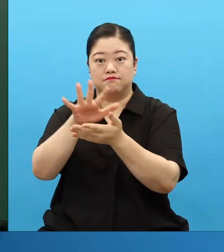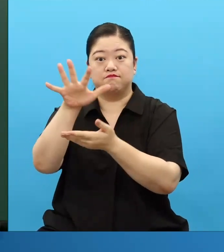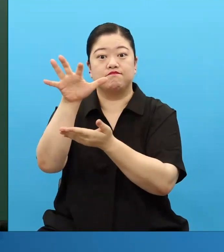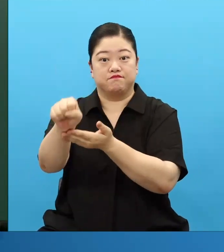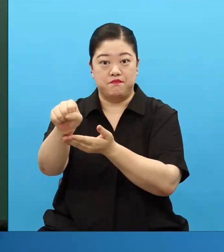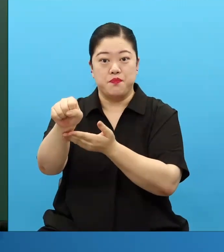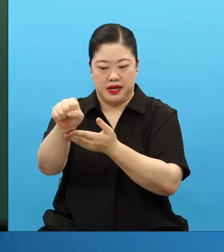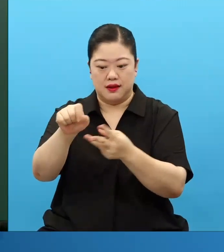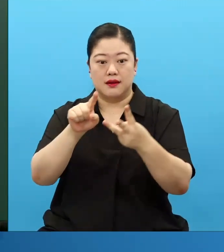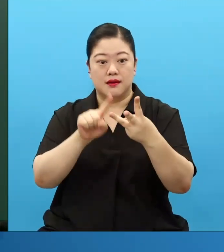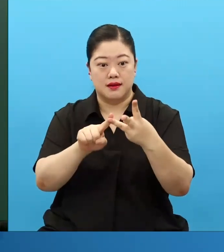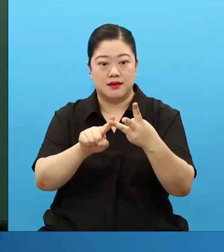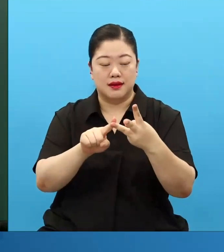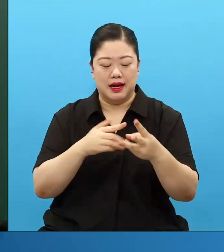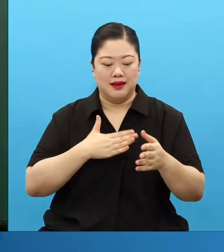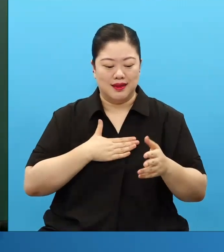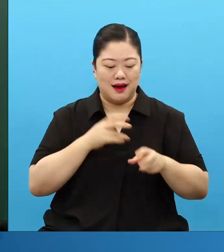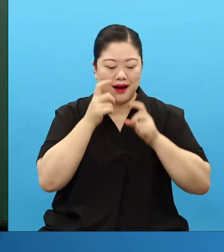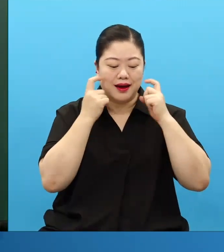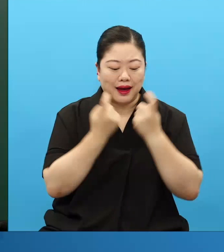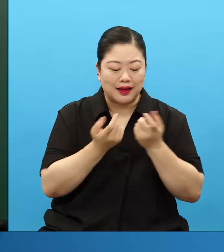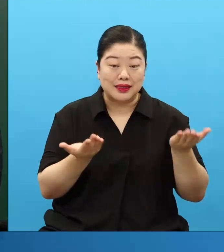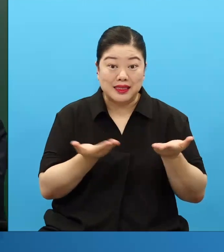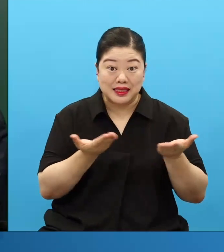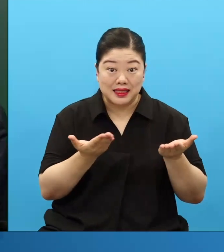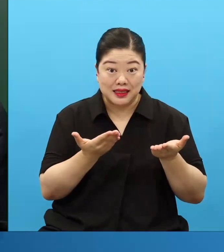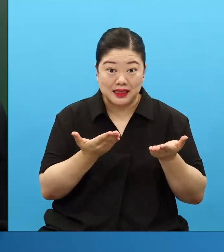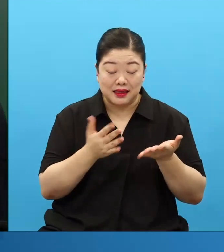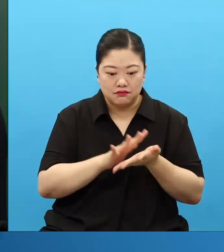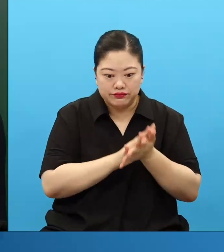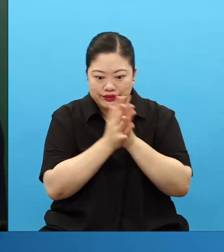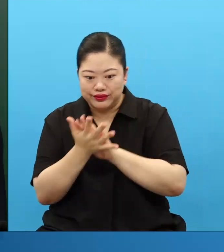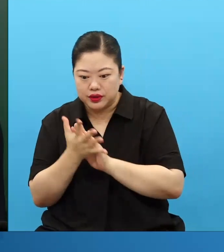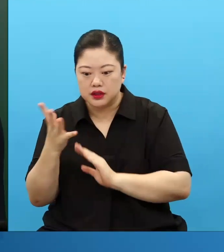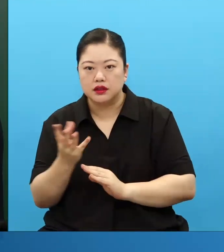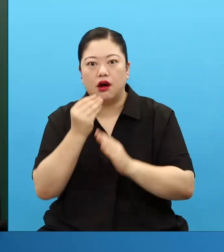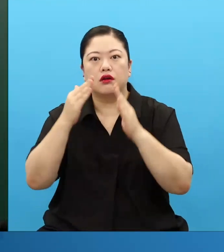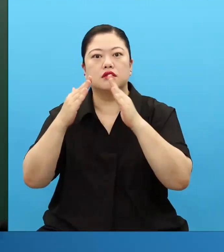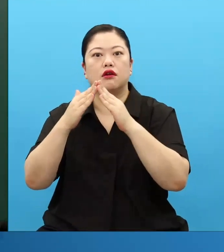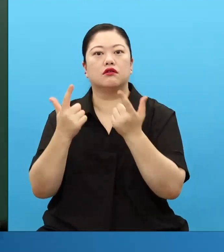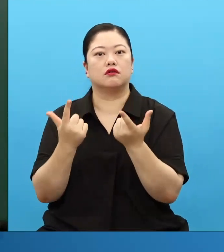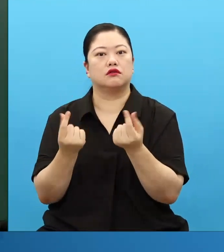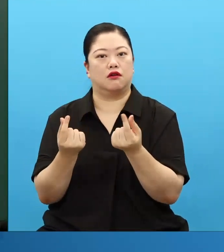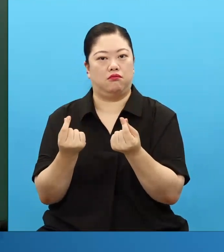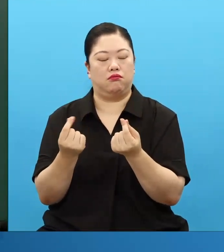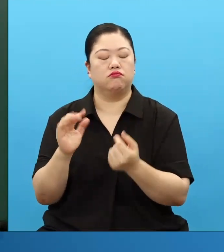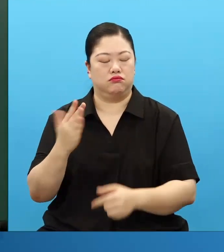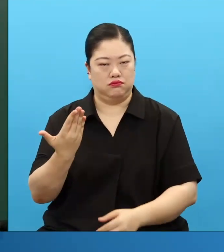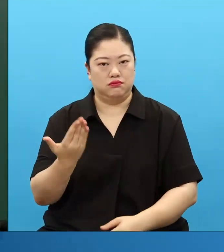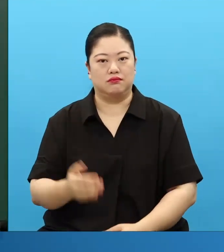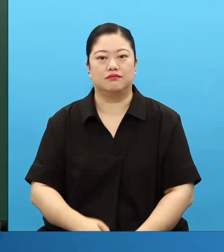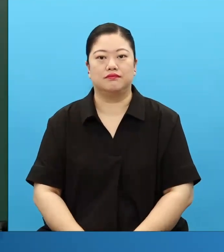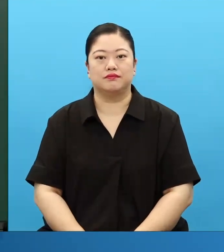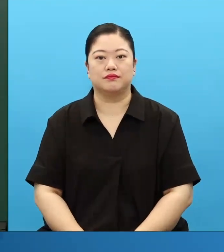그러면 여러분에게 두 번째 응답이 이거는 그냥 끝나는 것이 아니고 Then the second answer begins to come to you, and this doesn't just end.